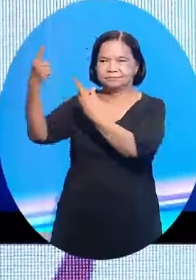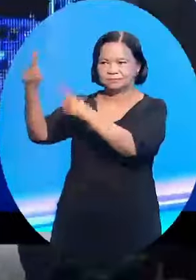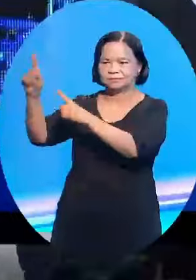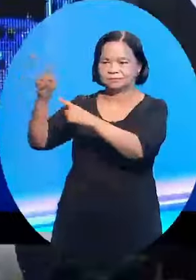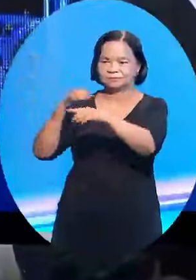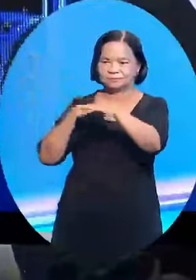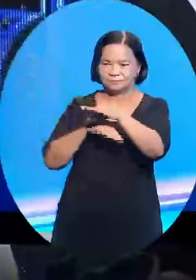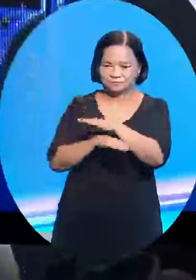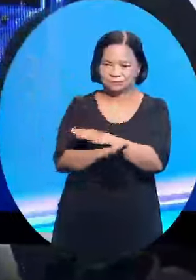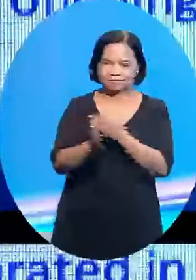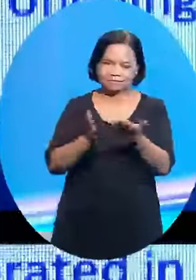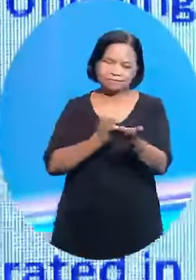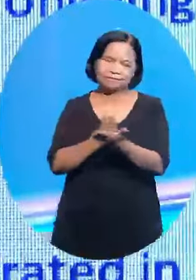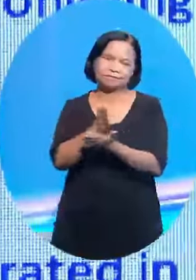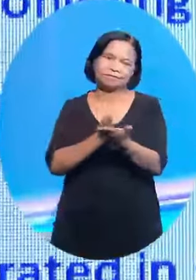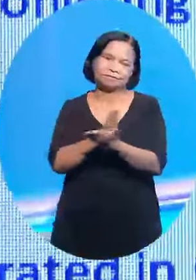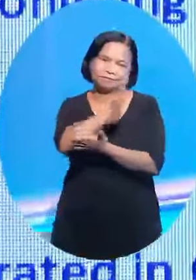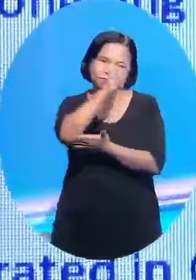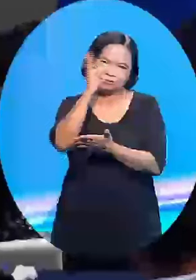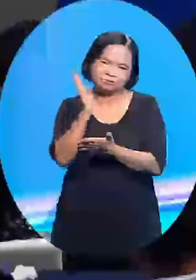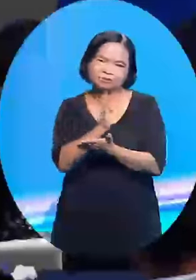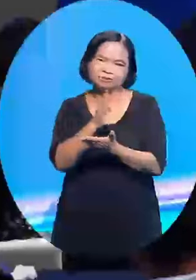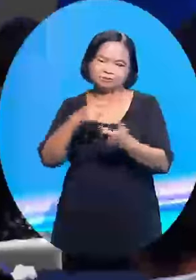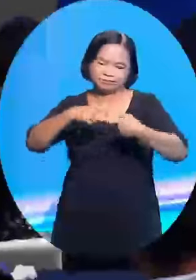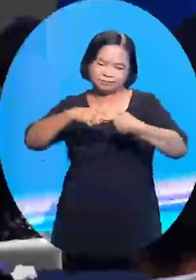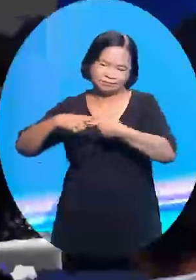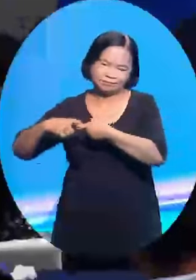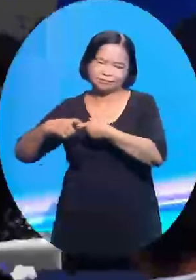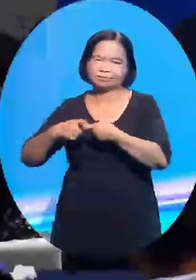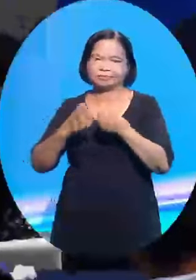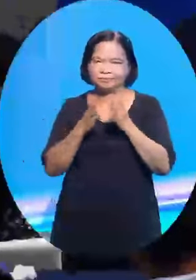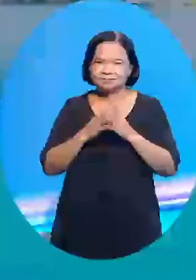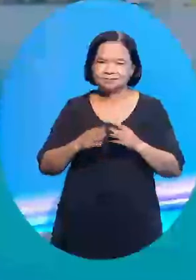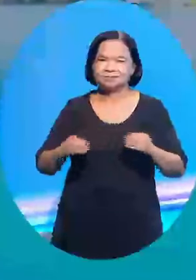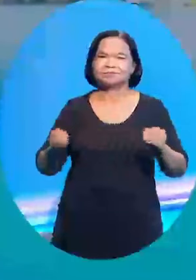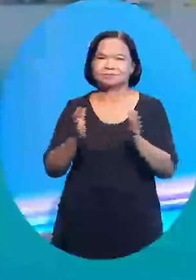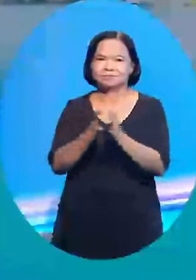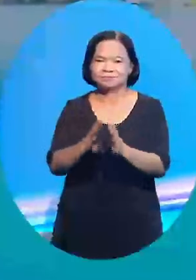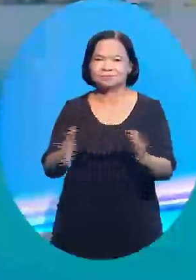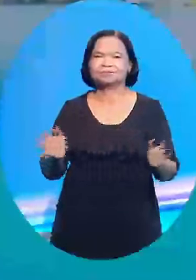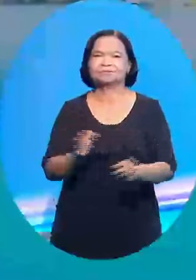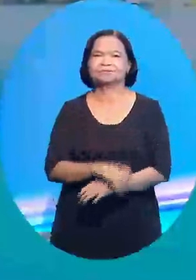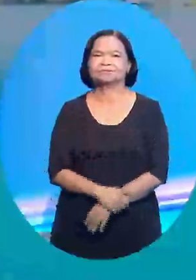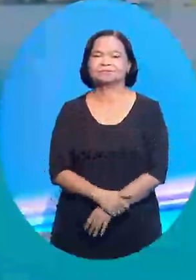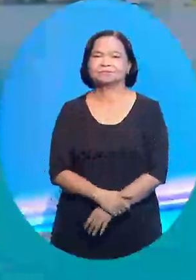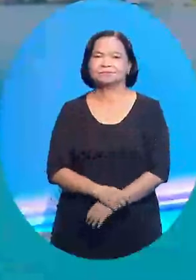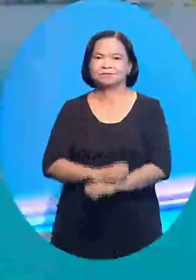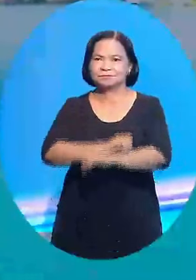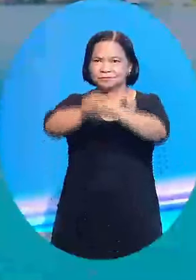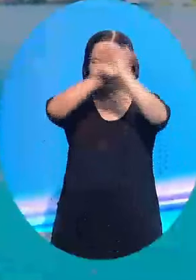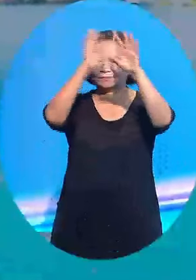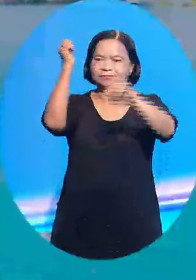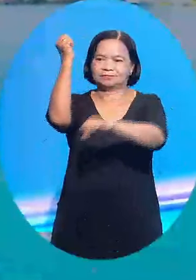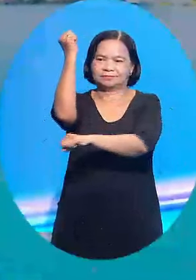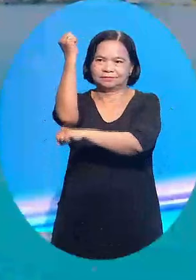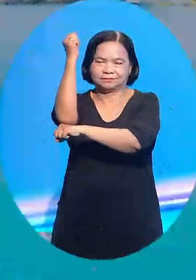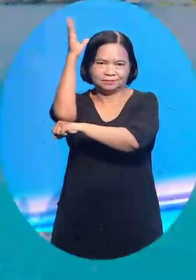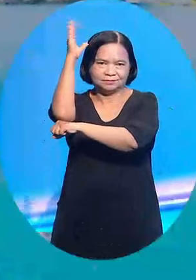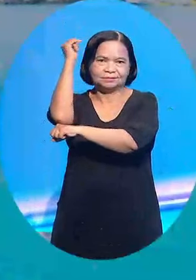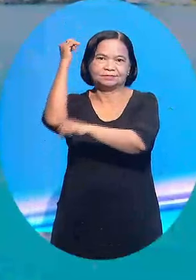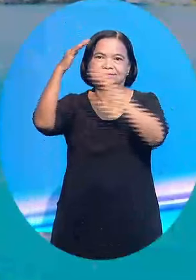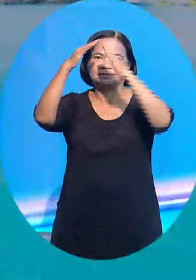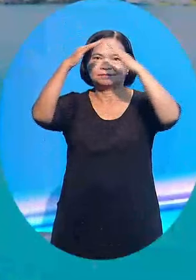gia hạn giấy phép môi giới tại Mỹ, tạo cơ hội kết nối cho nhiều doanh nghiệp. Thưa quý vị, sáng nay một cây xanh trong khuôn viên trường trung học